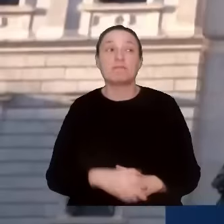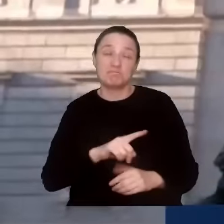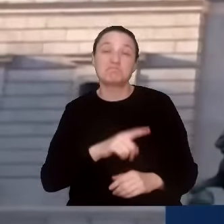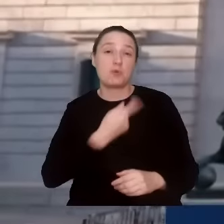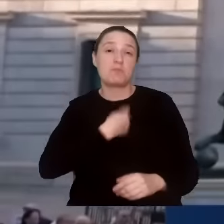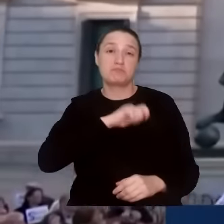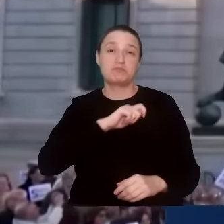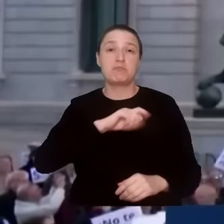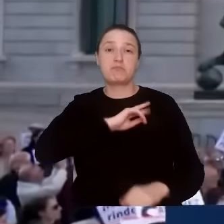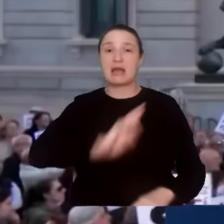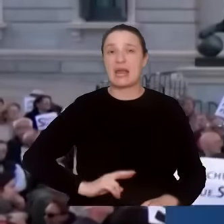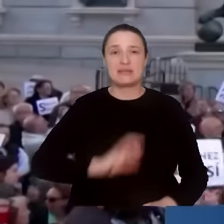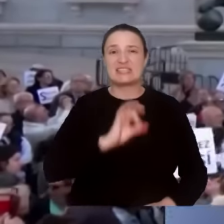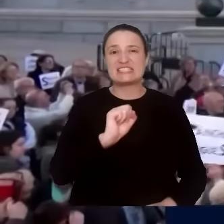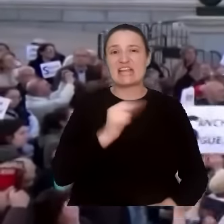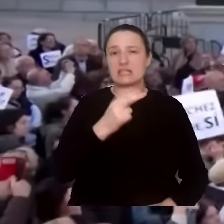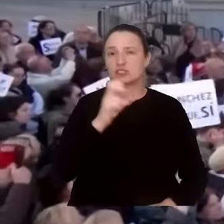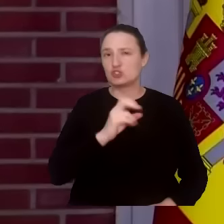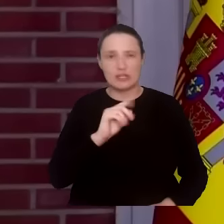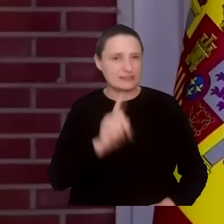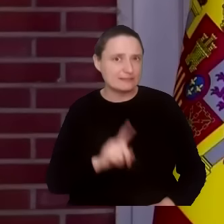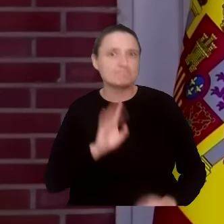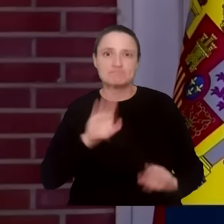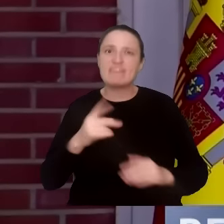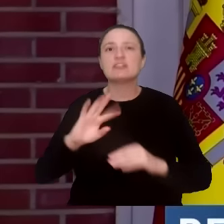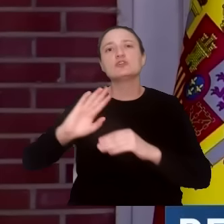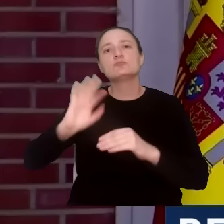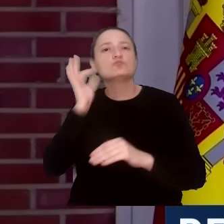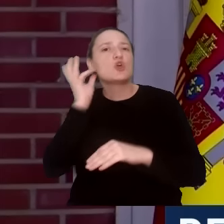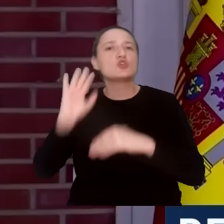Pedro Sancheza nie przekonały nawet oskarżenia korupcyjne pod adresem jego żony.